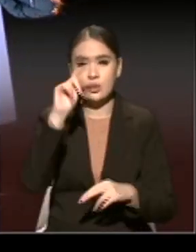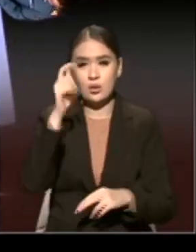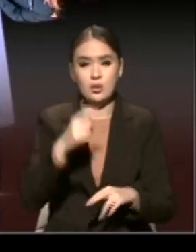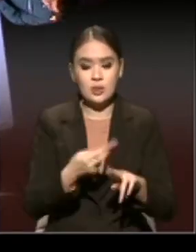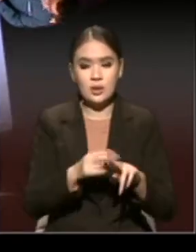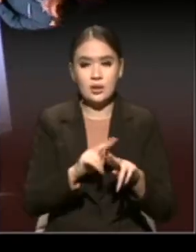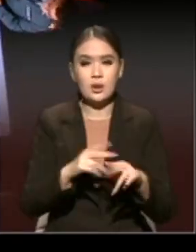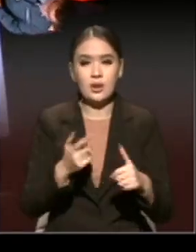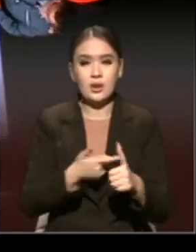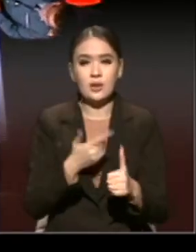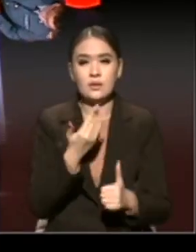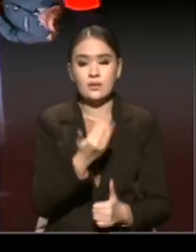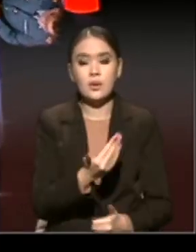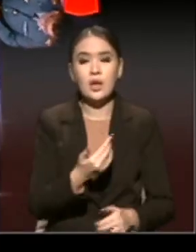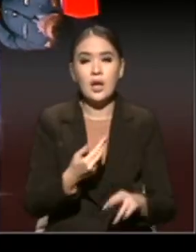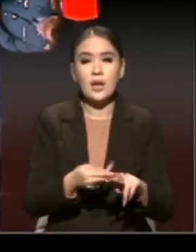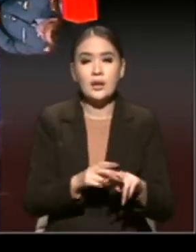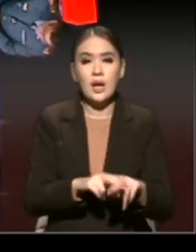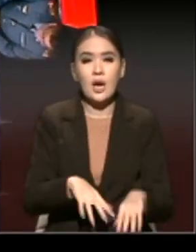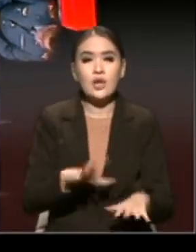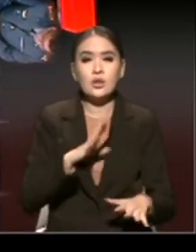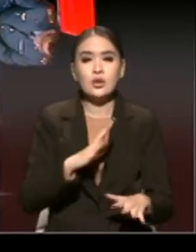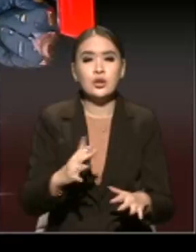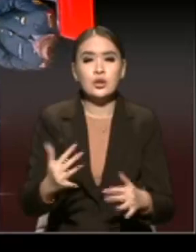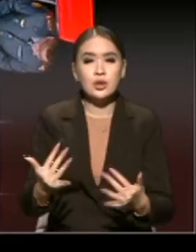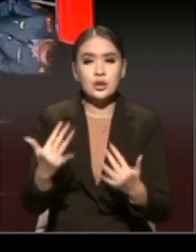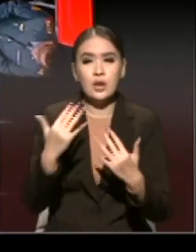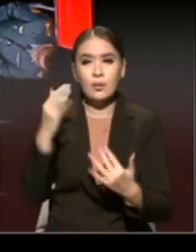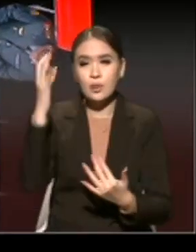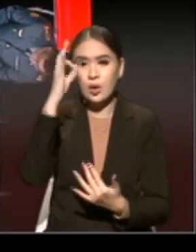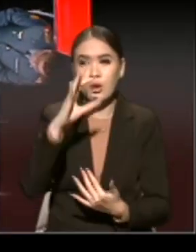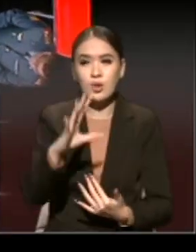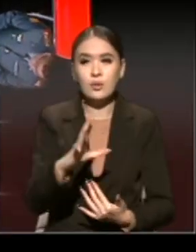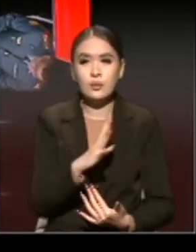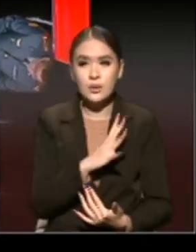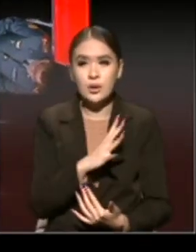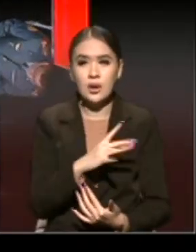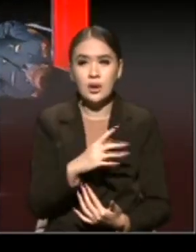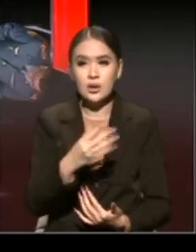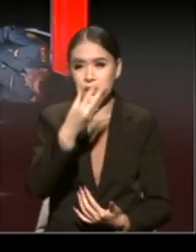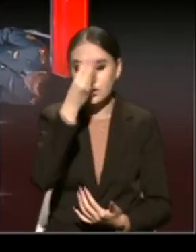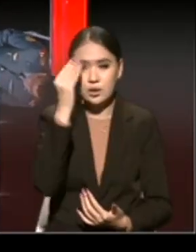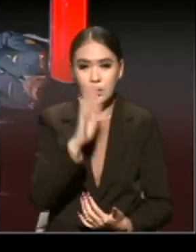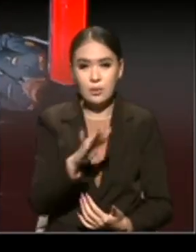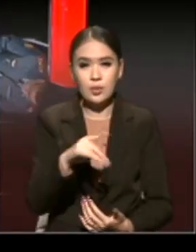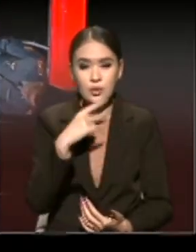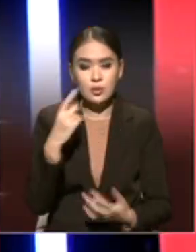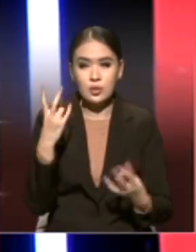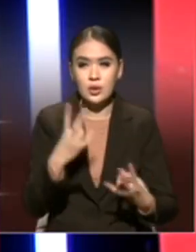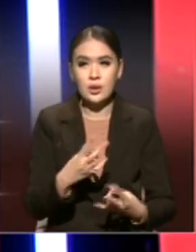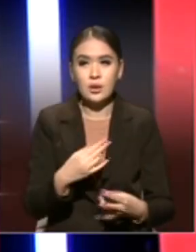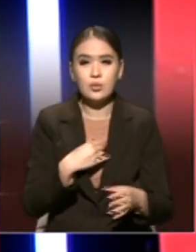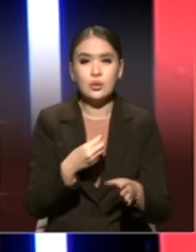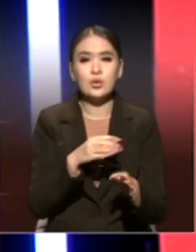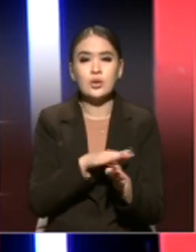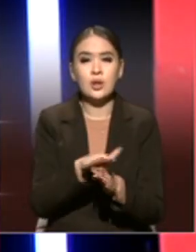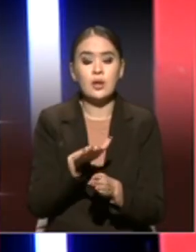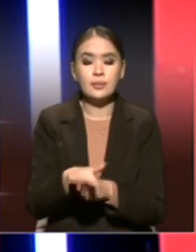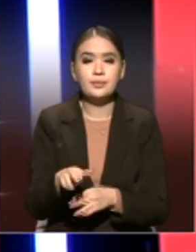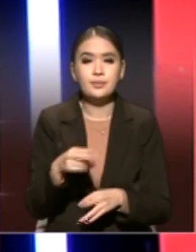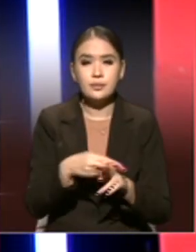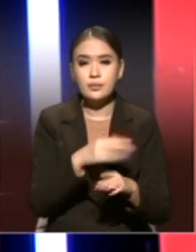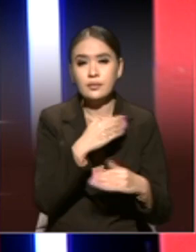Былтыр бірнеше рет осындай шабуылдың бізге жасалған ұмытпауымыз керек. Солай ғой? Дәл солай. Дәл солай. Мен толтырып жіберейін, Максим Мырза дұрыс айтып отыр.